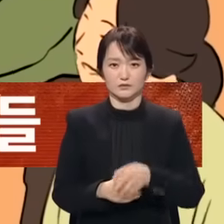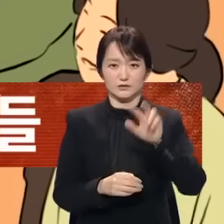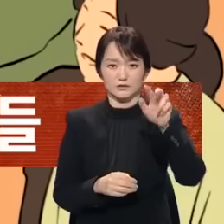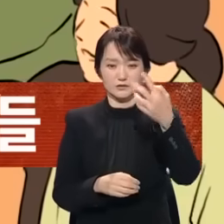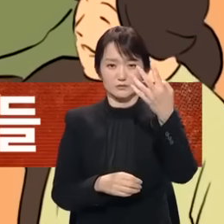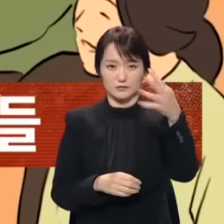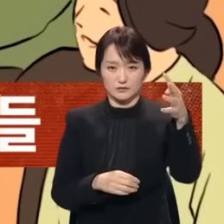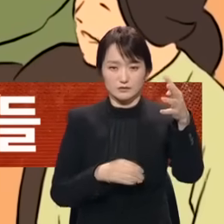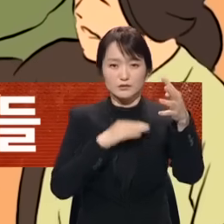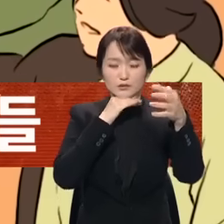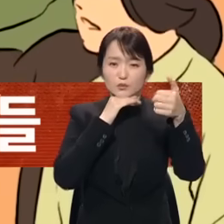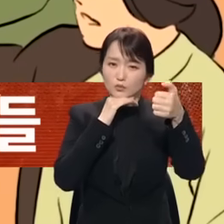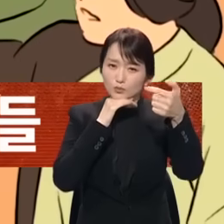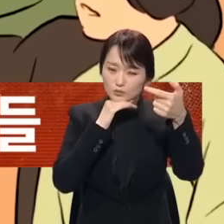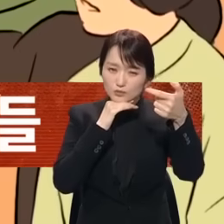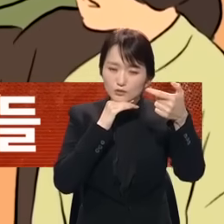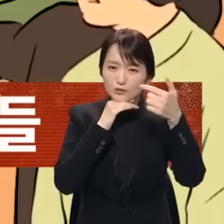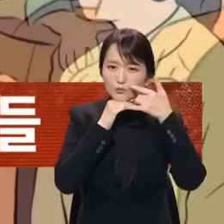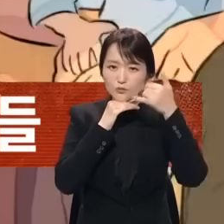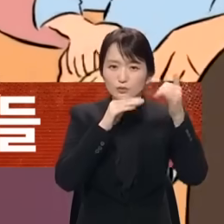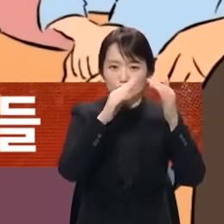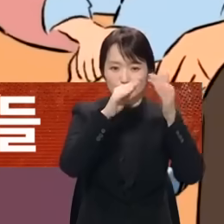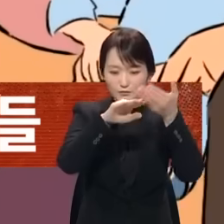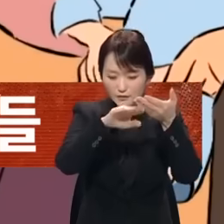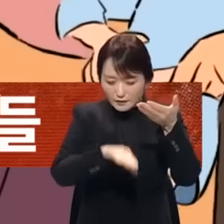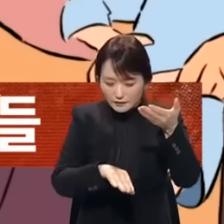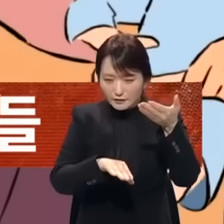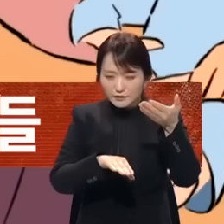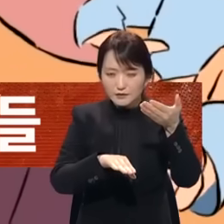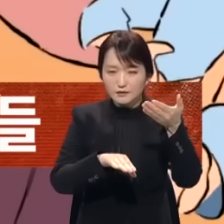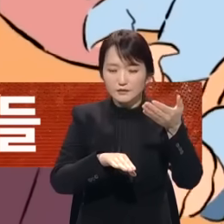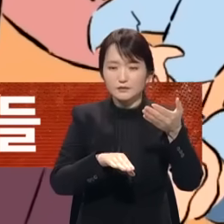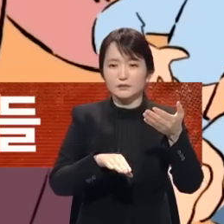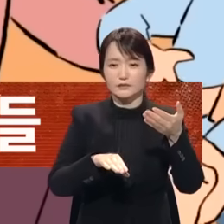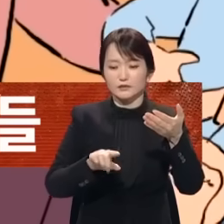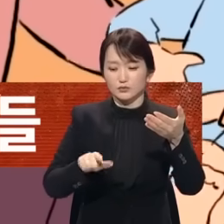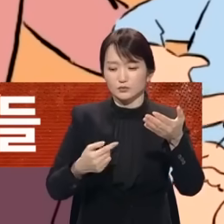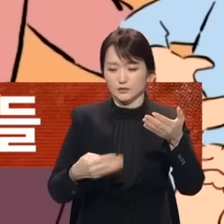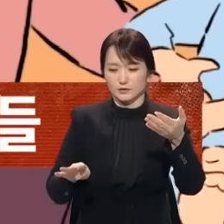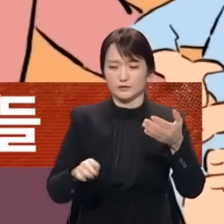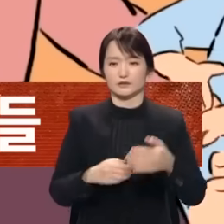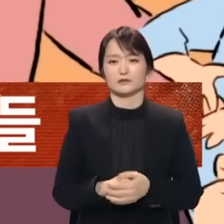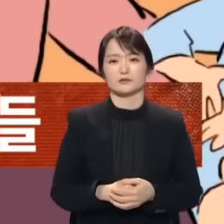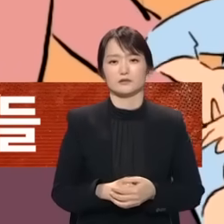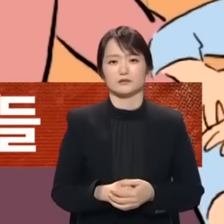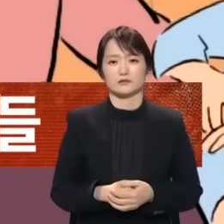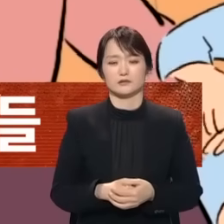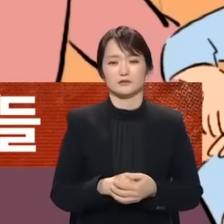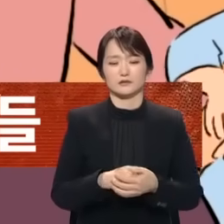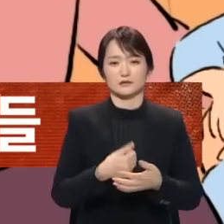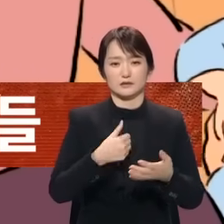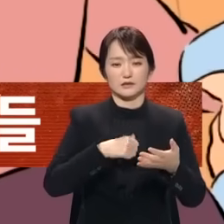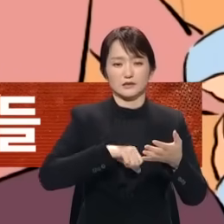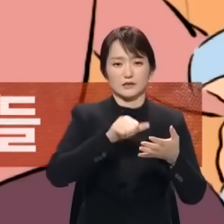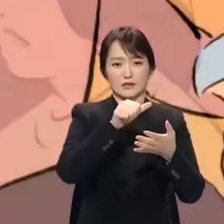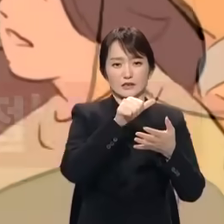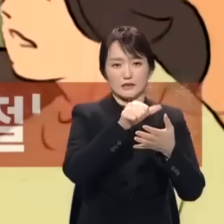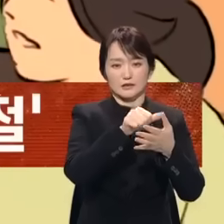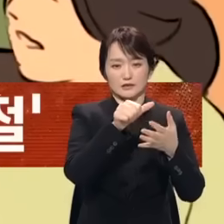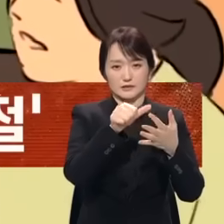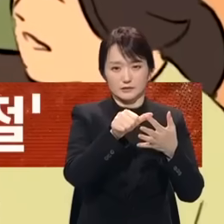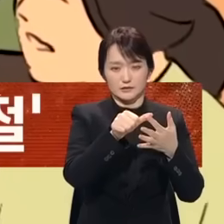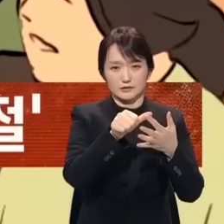살고 있는 5 60대 부모님 집이고 30대 초반 아들의 가족들이 왔습니다 큰 아들은 두 달 전에 결 결혼을 해서 아내랑 같이